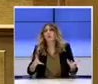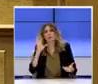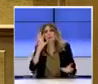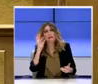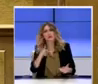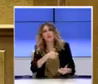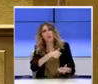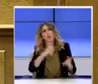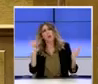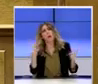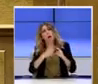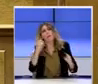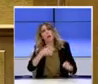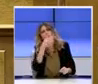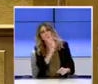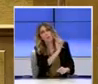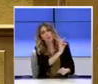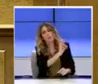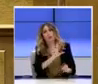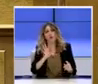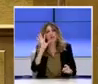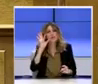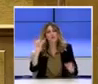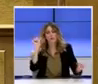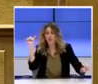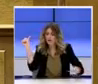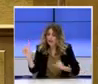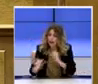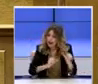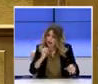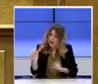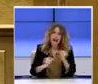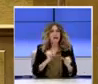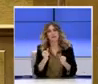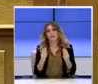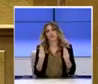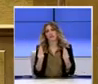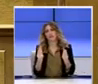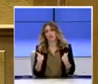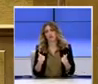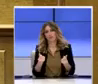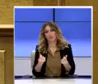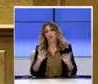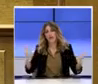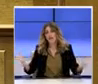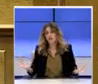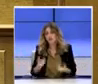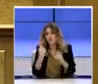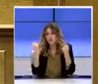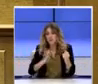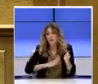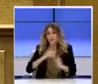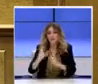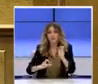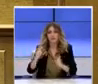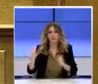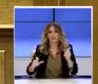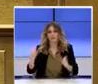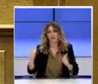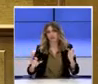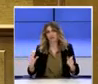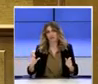κρατάει η πανδημία, είναι προτεραιότητά μας η προστασία της ανθρώπινης ζωής. Τα συμπεράσματά μας όμως για την